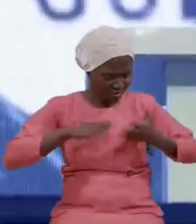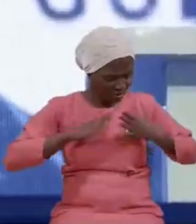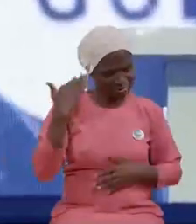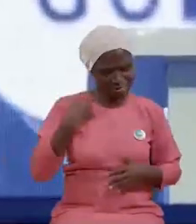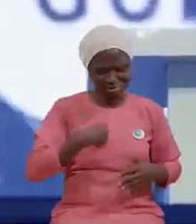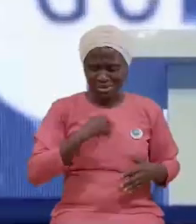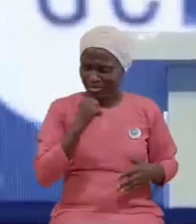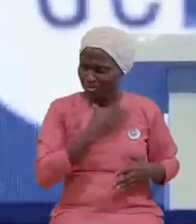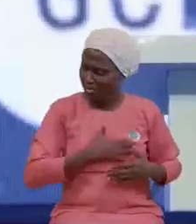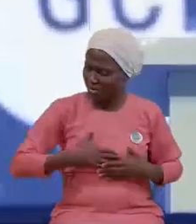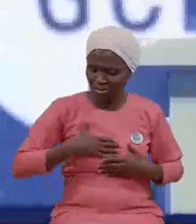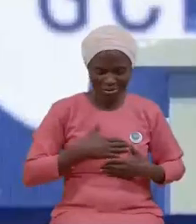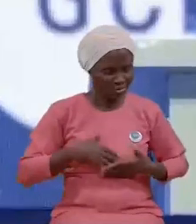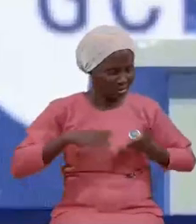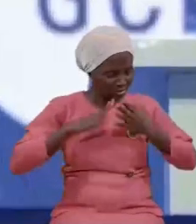Je n'avais pas la paix.